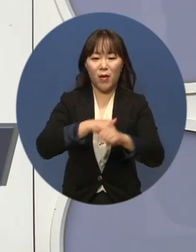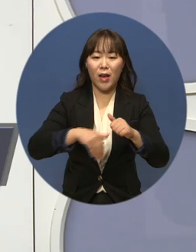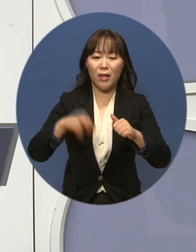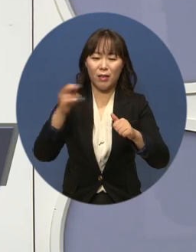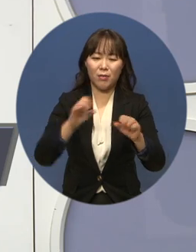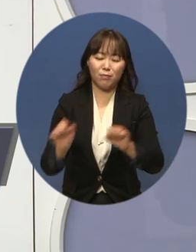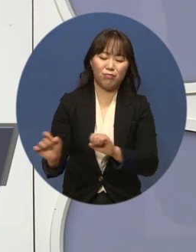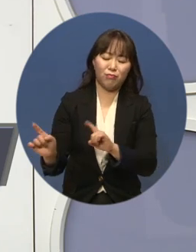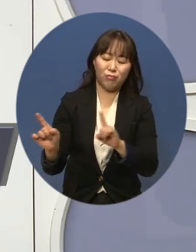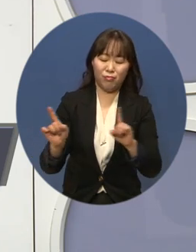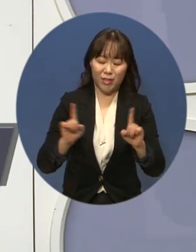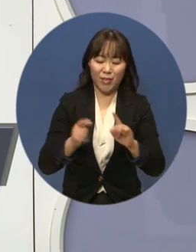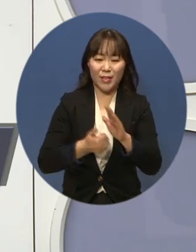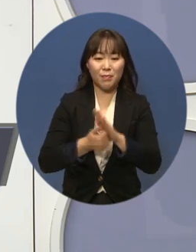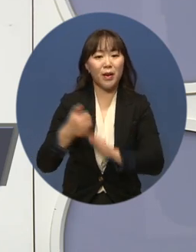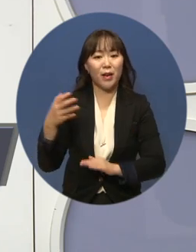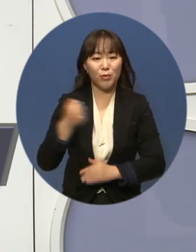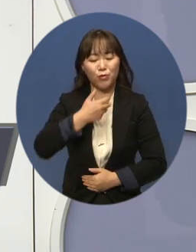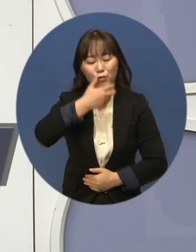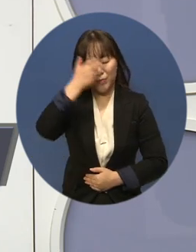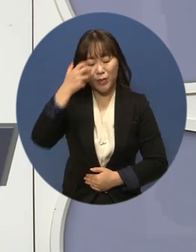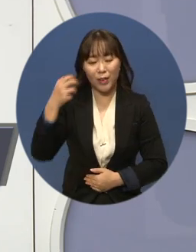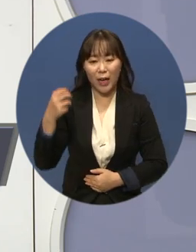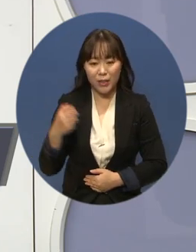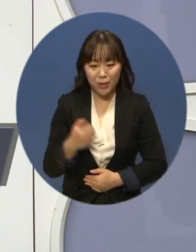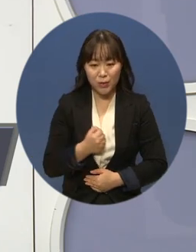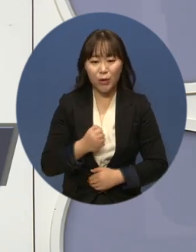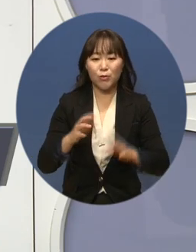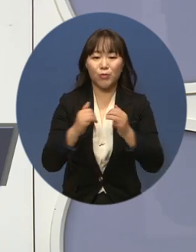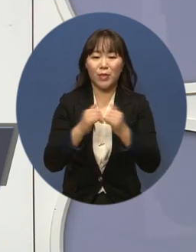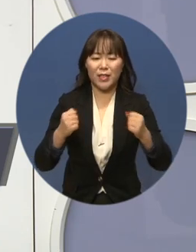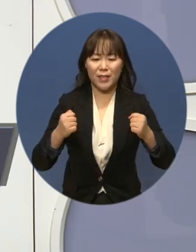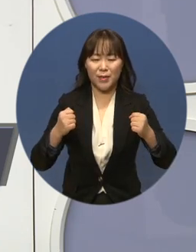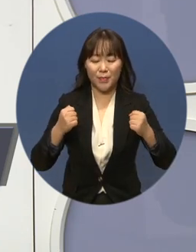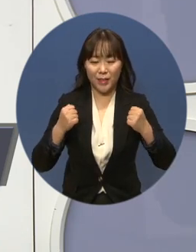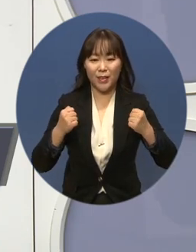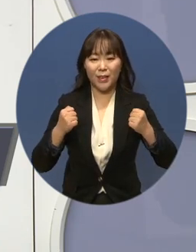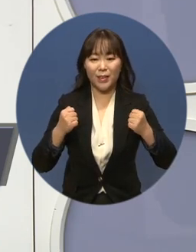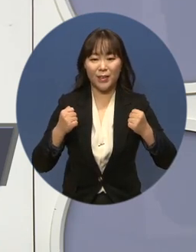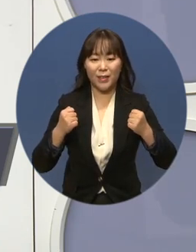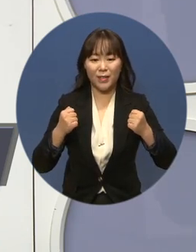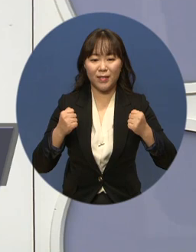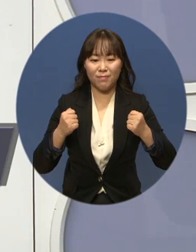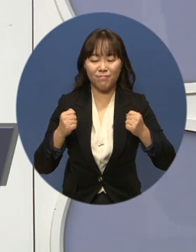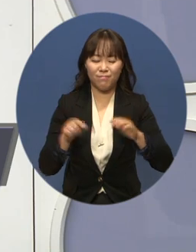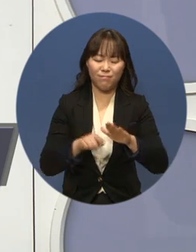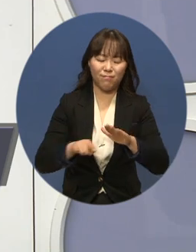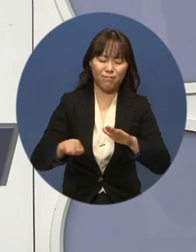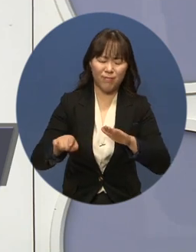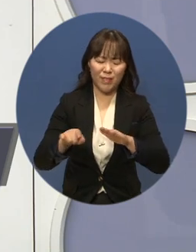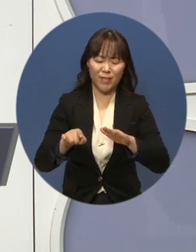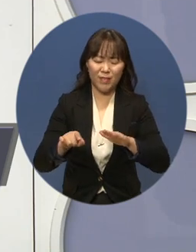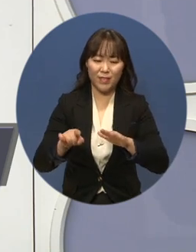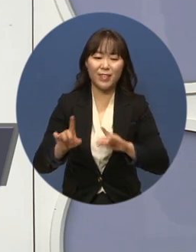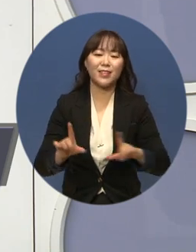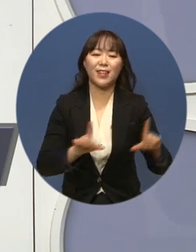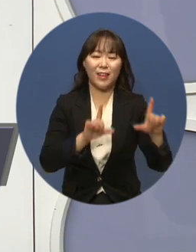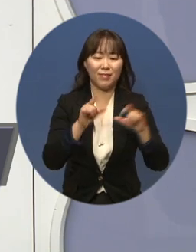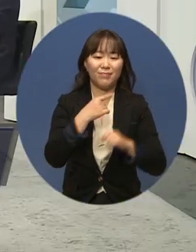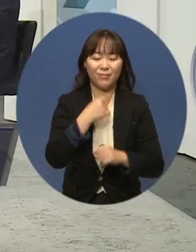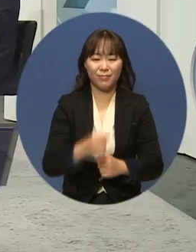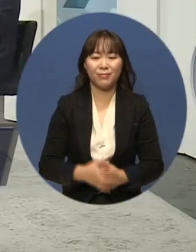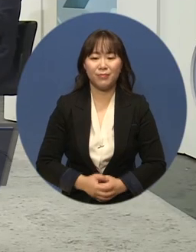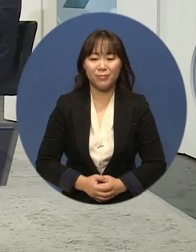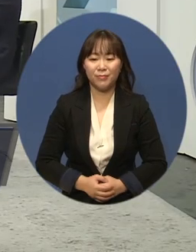정상화돼서 다시 희망을 갖고 꿈을 가지고 우리 국민들이 힘차게 좀 전진할 수 있는 그런 한 해가 됐으면